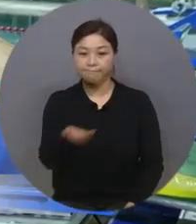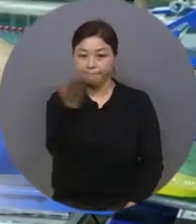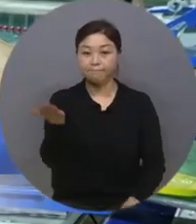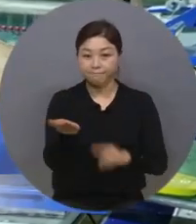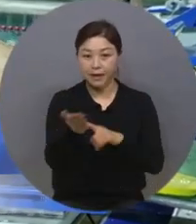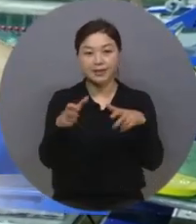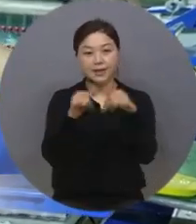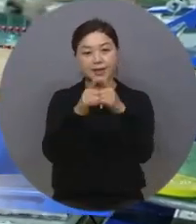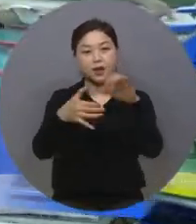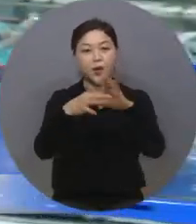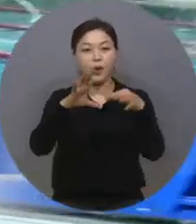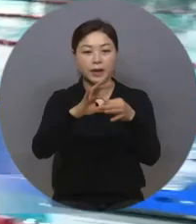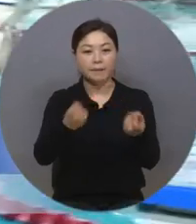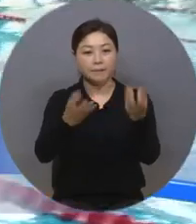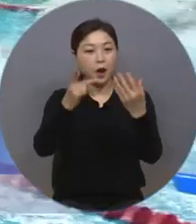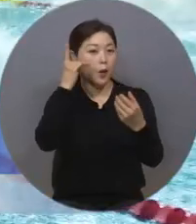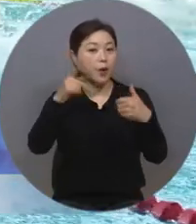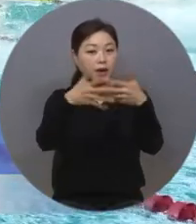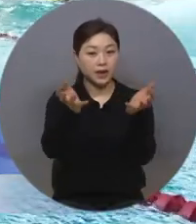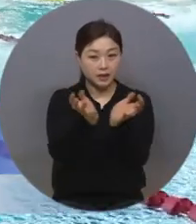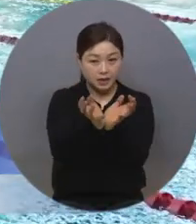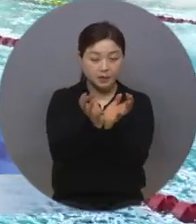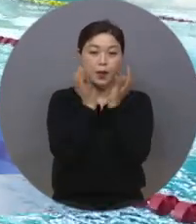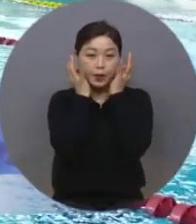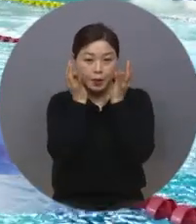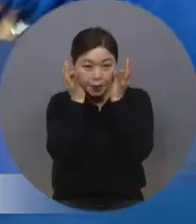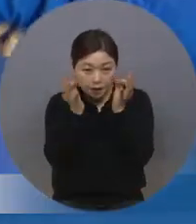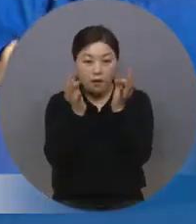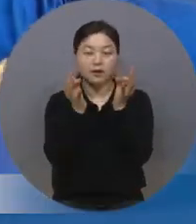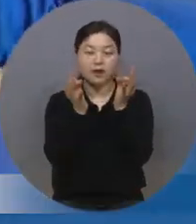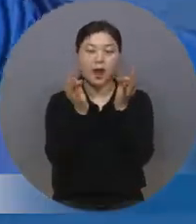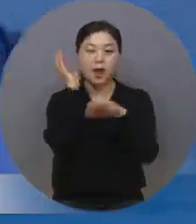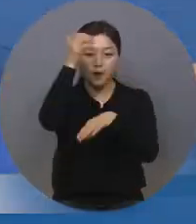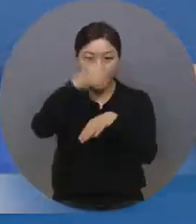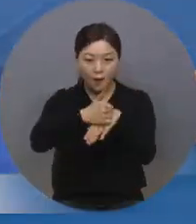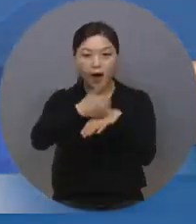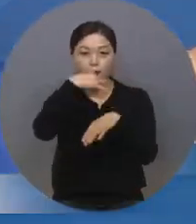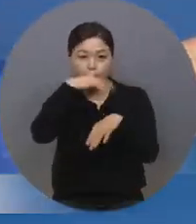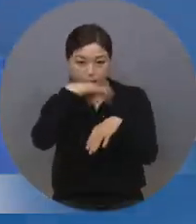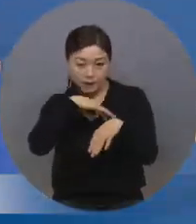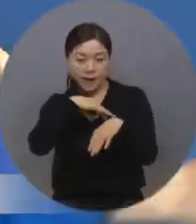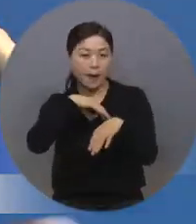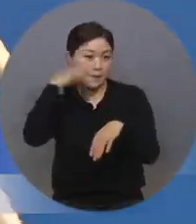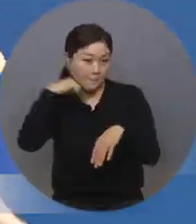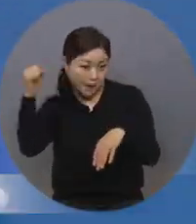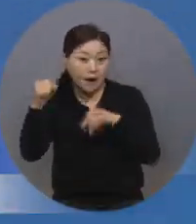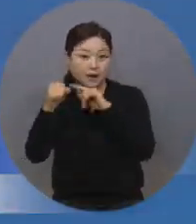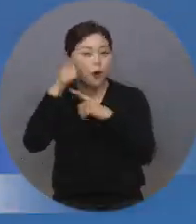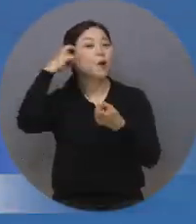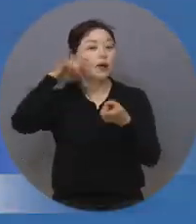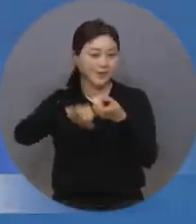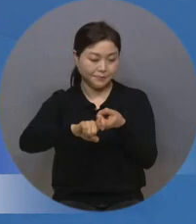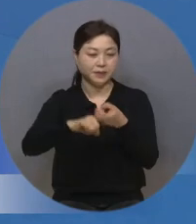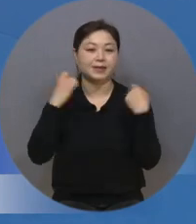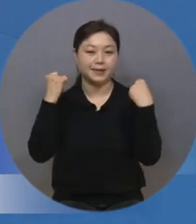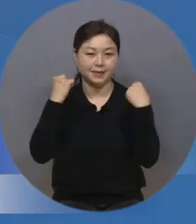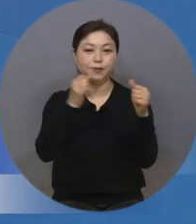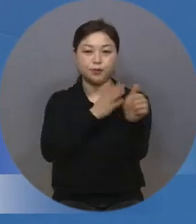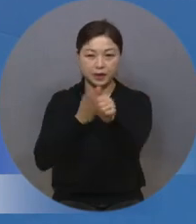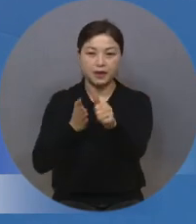여러분도 스페셜 올림픽 코리아팀 선수래 땀과 노력이 좋은 결실을 맺을 수 있도록 많은 관심과 응원